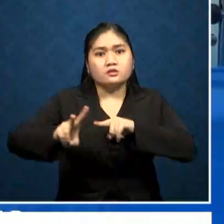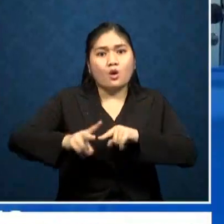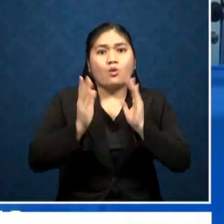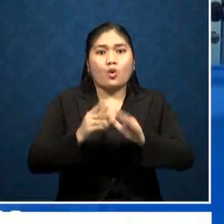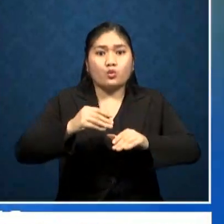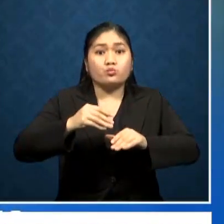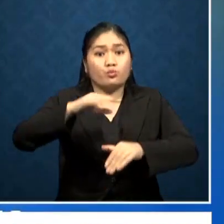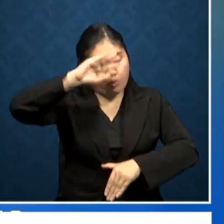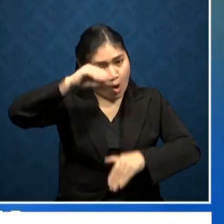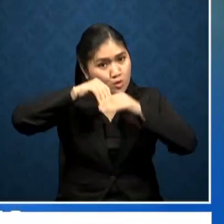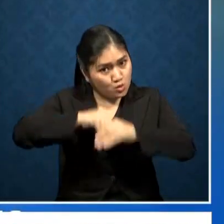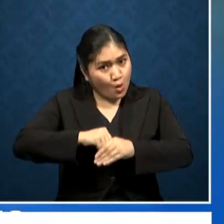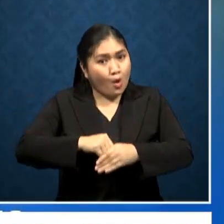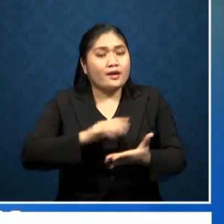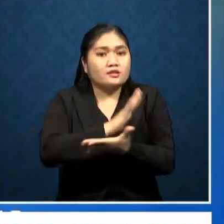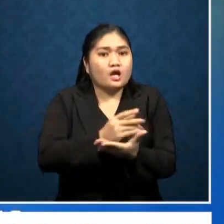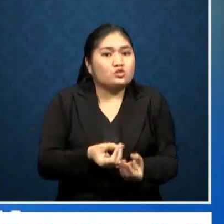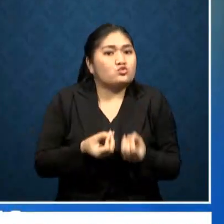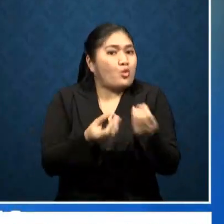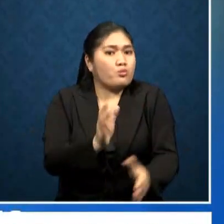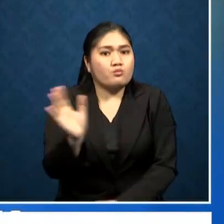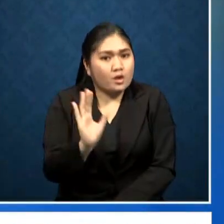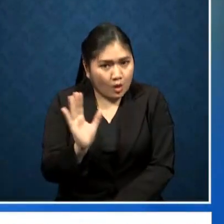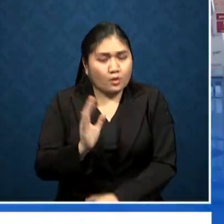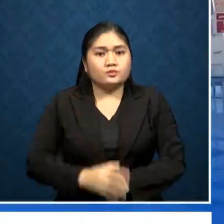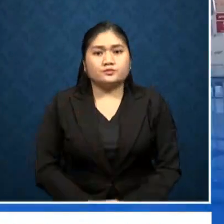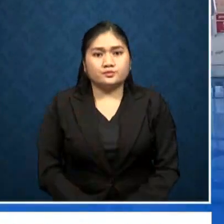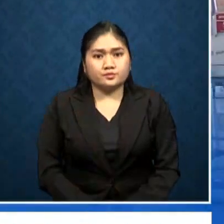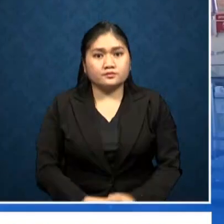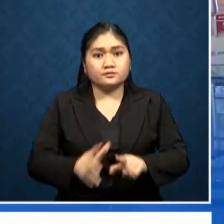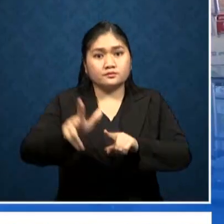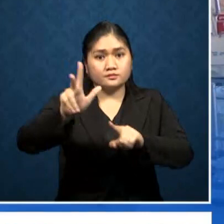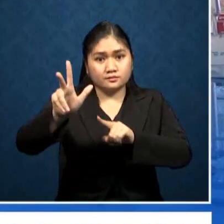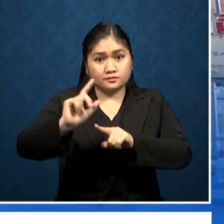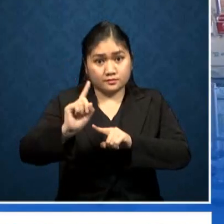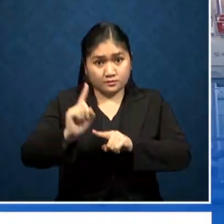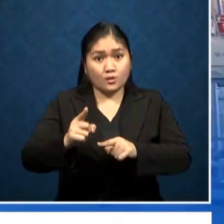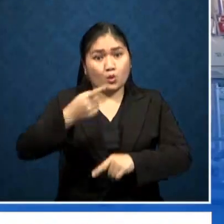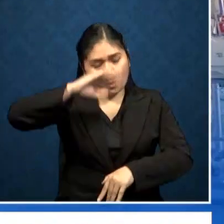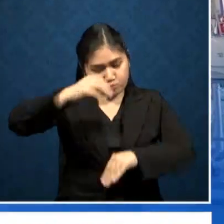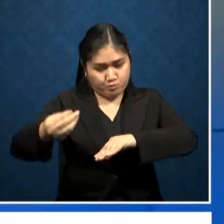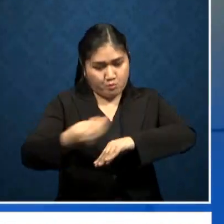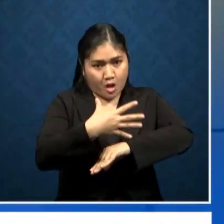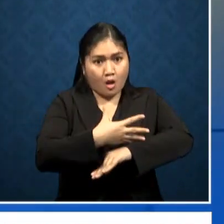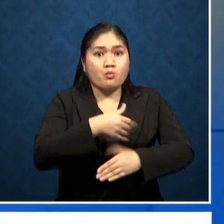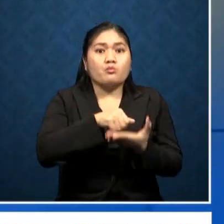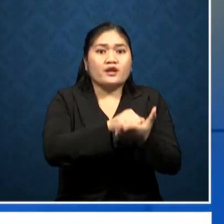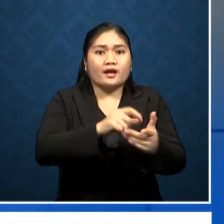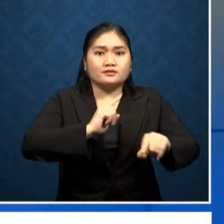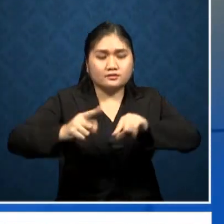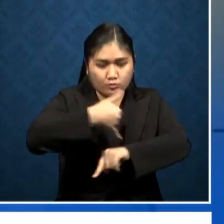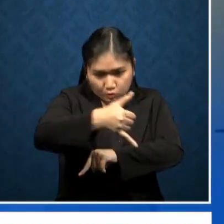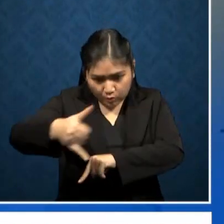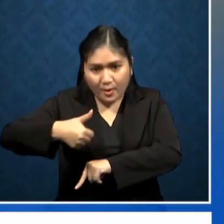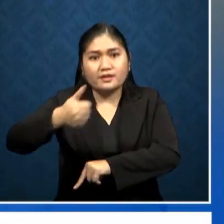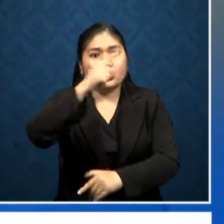ปวยในไมตองใช้ใบส่งตัว ครอครุมหนวยบริการทั่วประเทศ3. โรมเร่งไปรบริการที่ไหนก็ได้ทั่ว